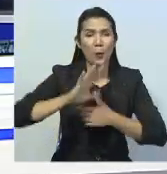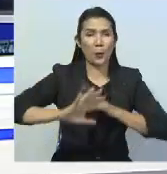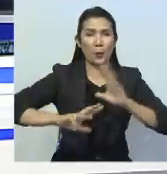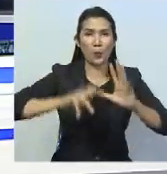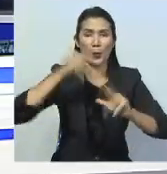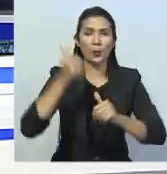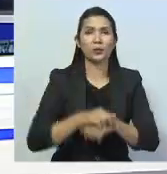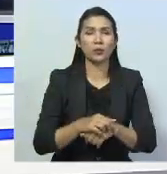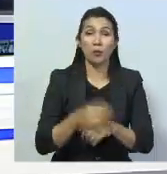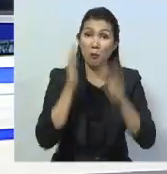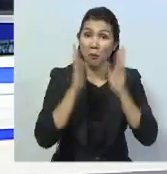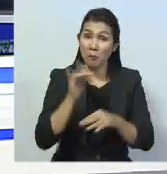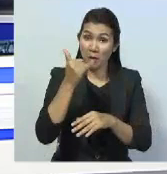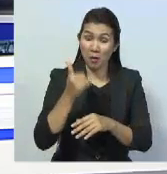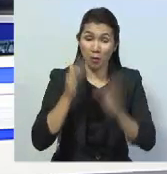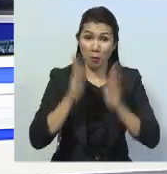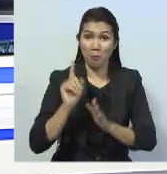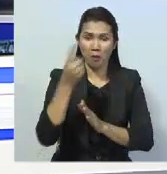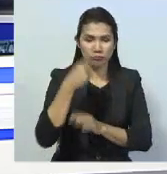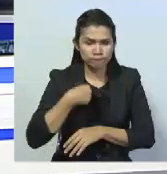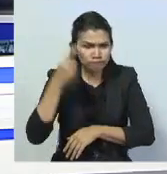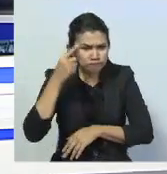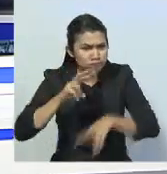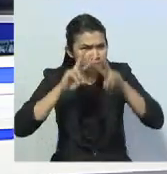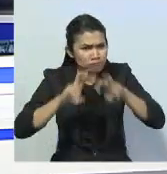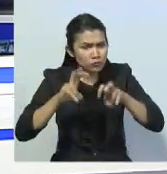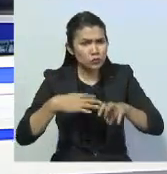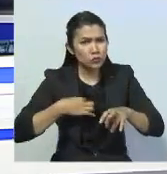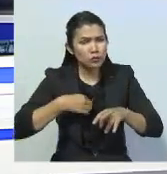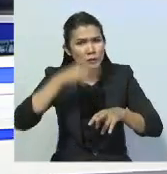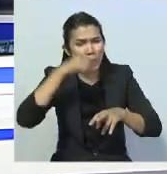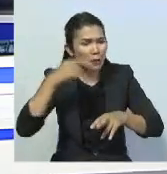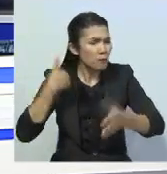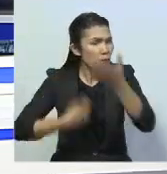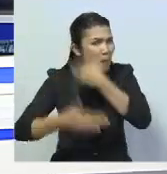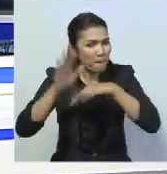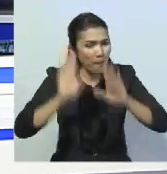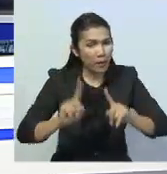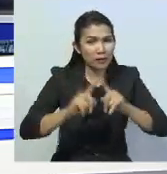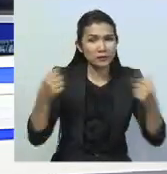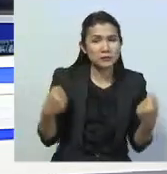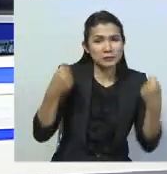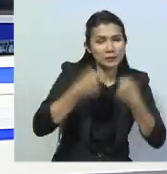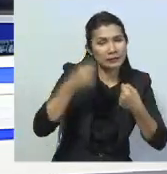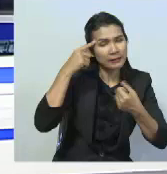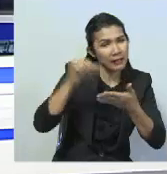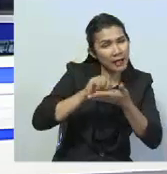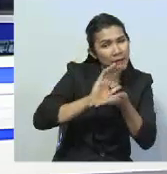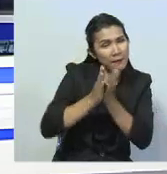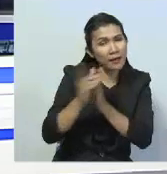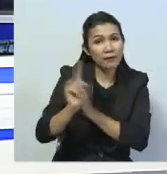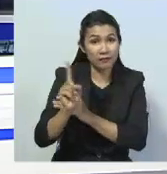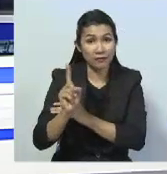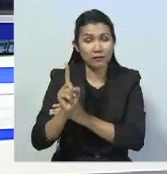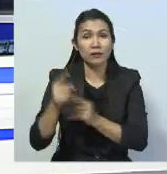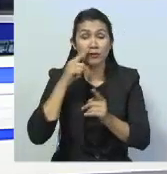นะคะ บางคนกลายเป็นว่าคนรุ่นใหม่เนี่ยต้องมาศึกษาแล้วว่าเอ๊ะชุดไทยในสมัยไหนนำมาสวมใส่ได้มาประยุกต์ทำแบบไหน